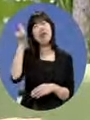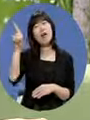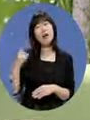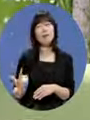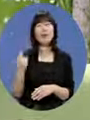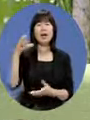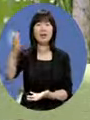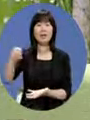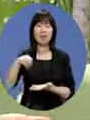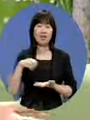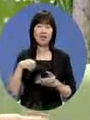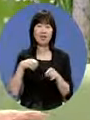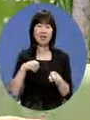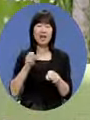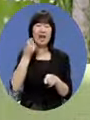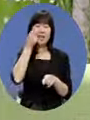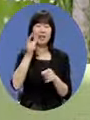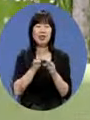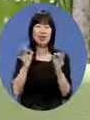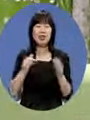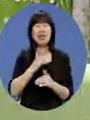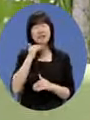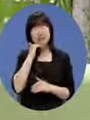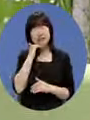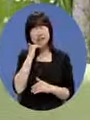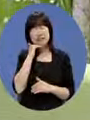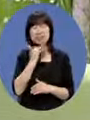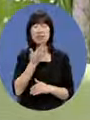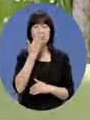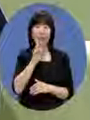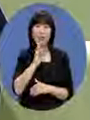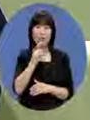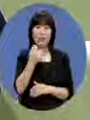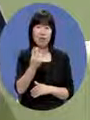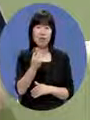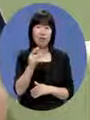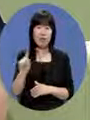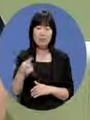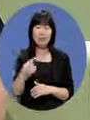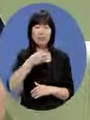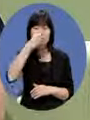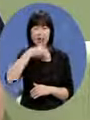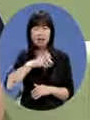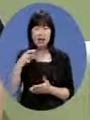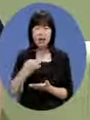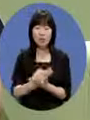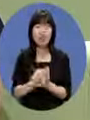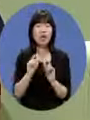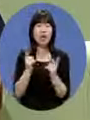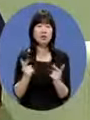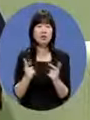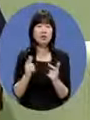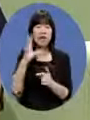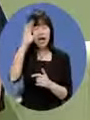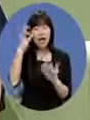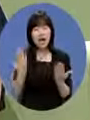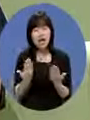바로 매달 내는 짜장면 얘들을 한 달 동안 기다려서 먹어야 되는 거잖아요 그거 쏘 100원을 그냥 얻는 게 아니고요 아르바이트의 트럭